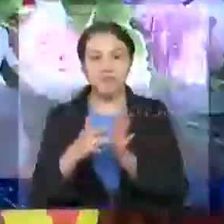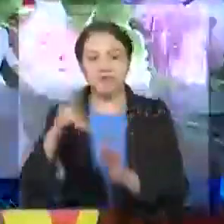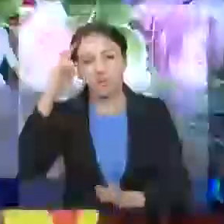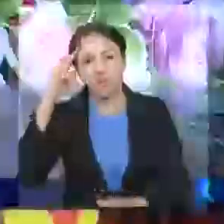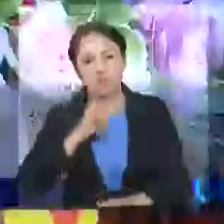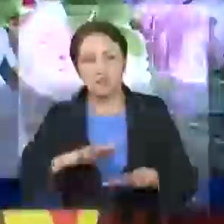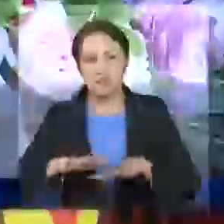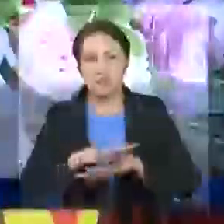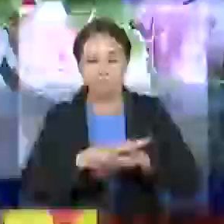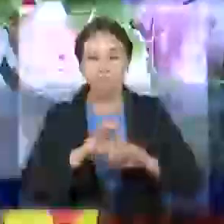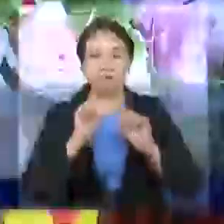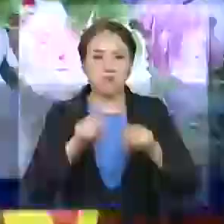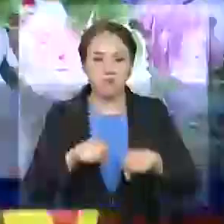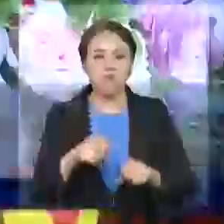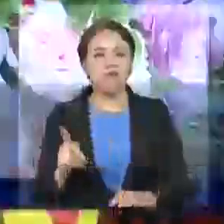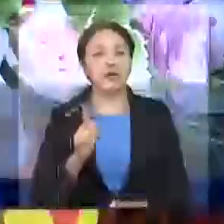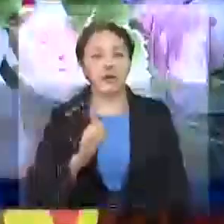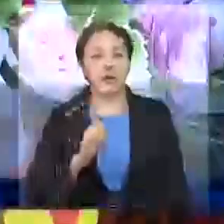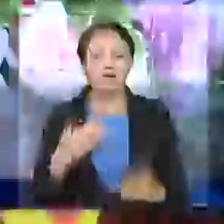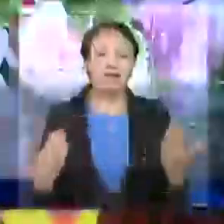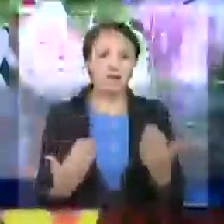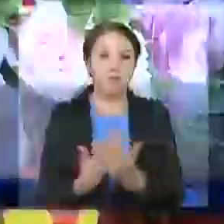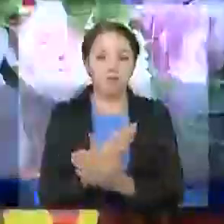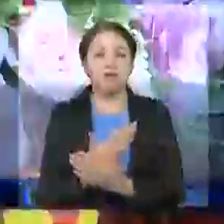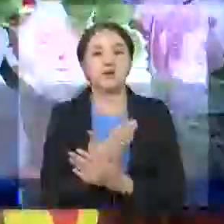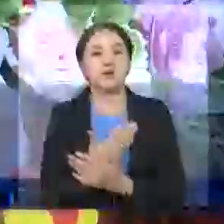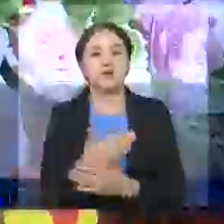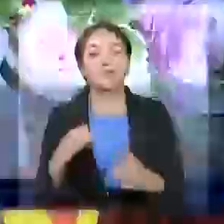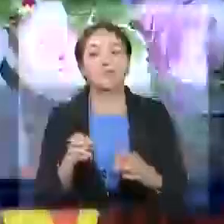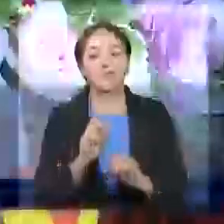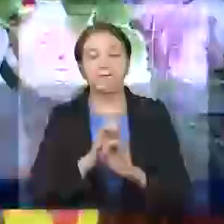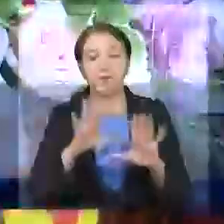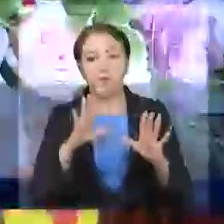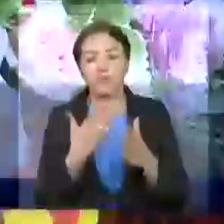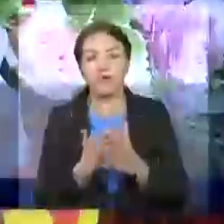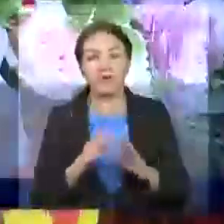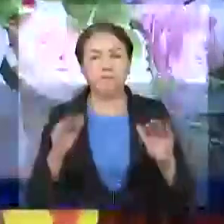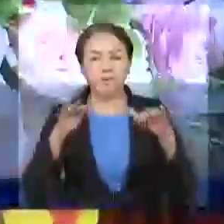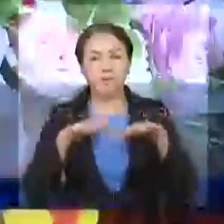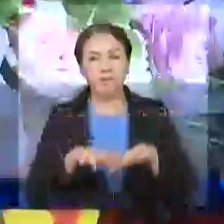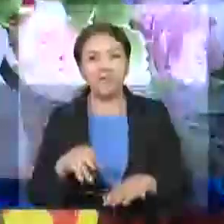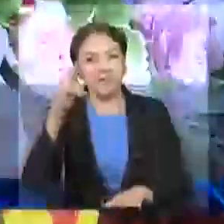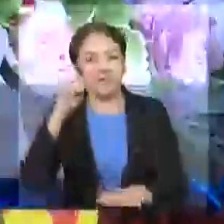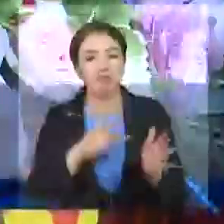Казахстане, то можно ожидать новый инвестиционный бум и поток китайских туристов.